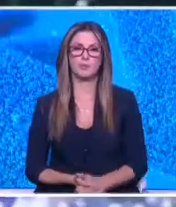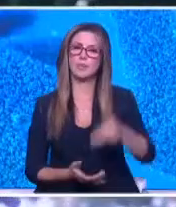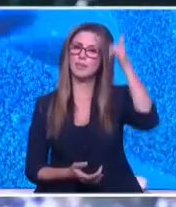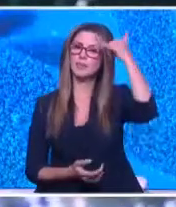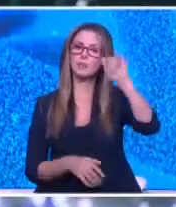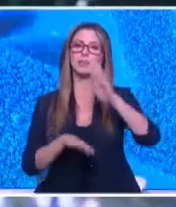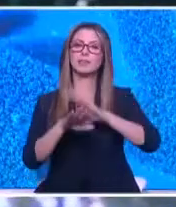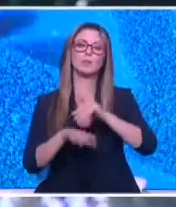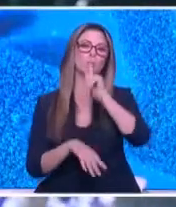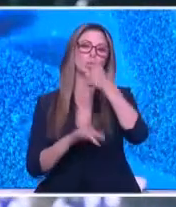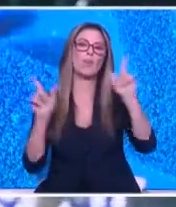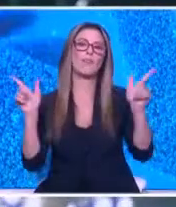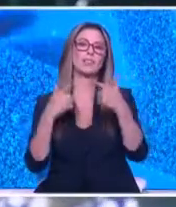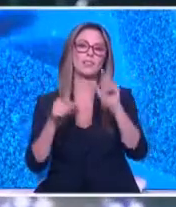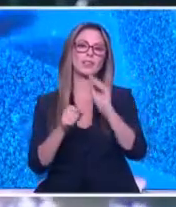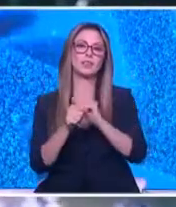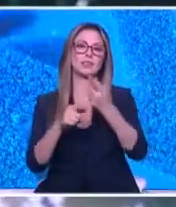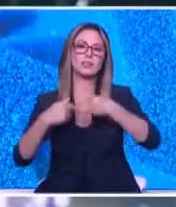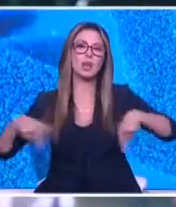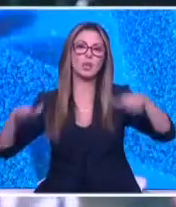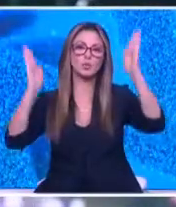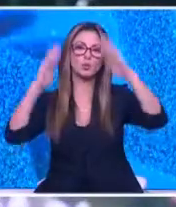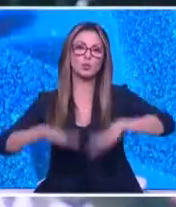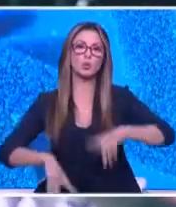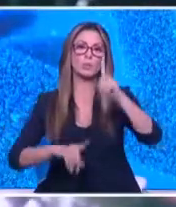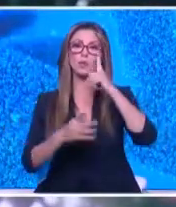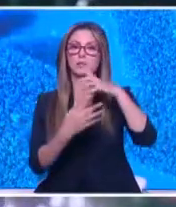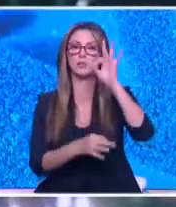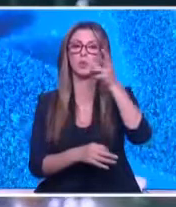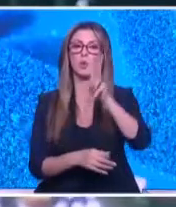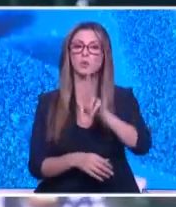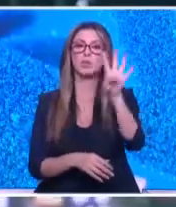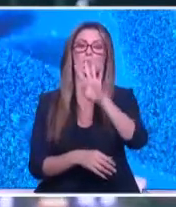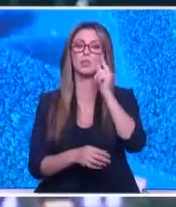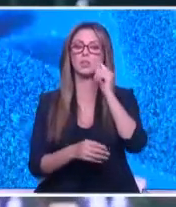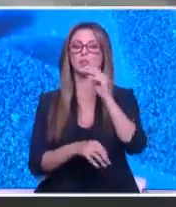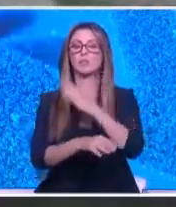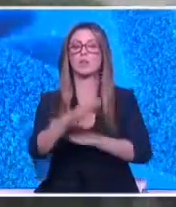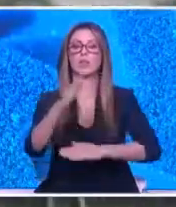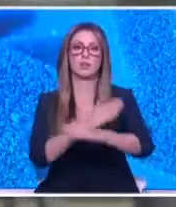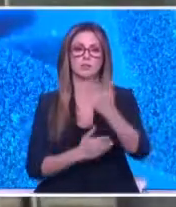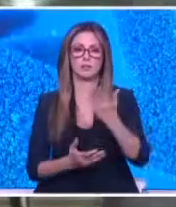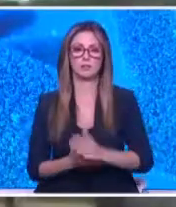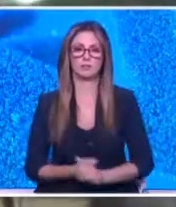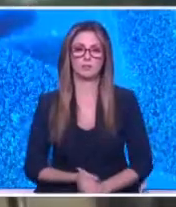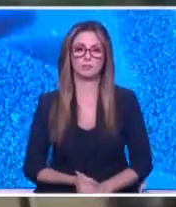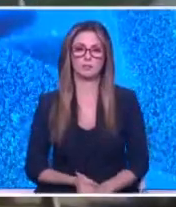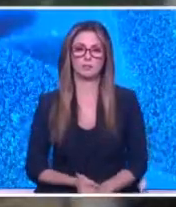İspanya'da düzenlenen bir müzik festivalinde ana sahne çöktü ve olayda bir kişi hayatını kaybetti. 40 kişi ise yaralandı.